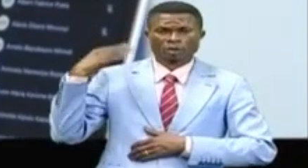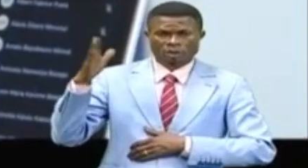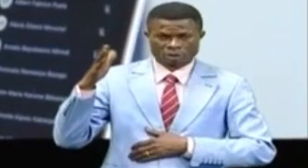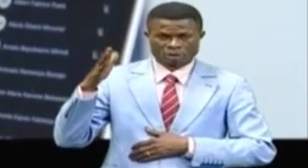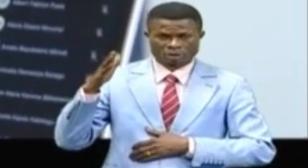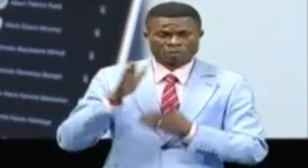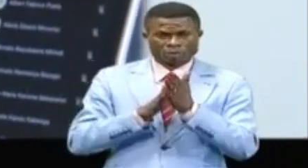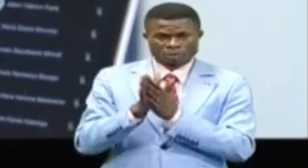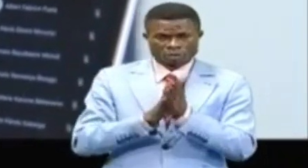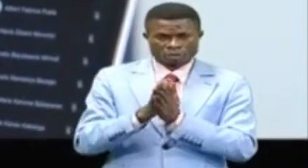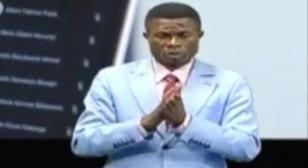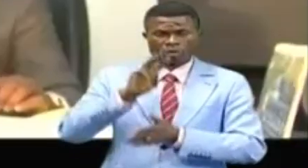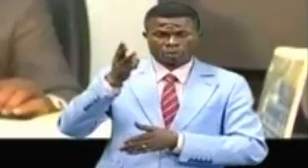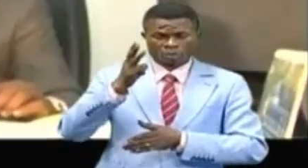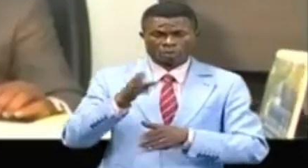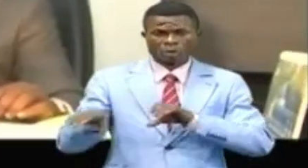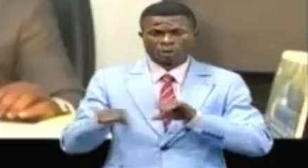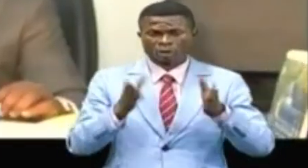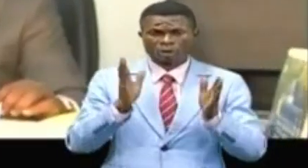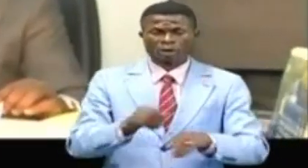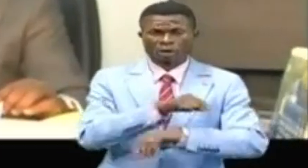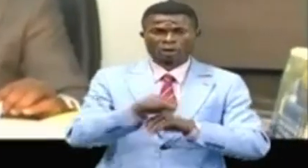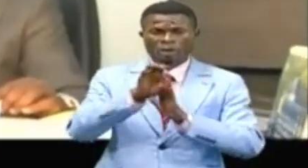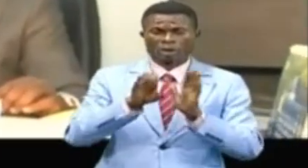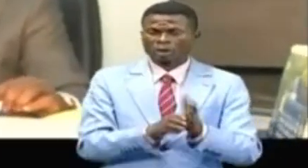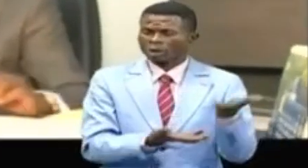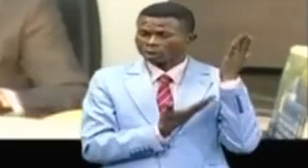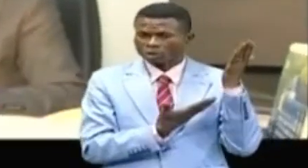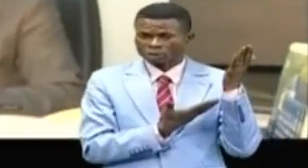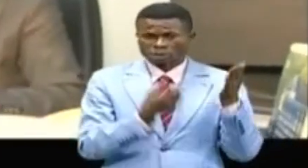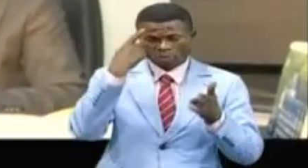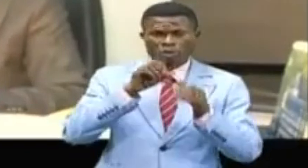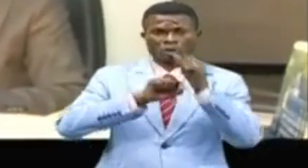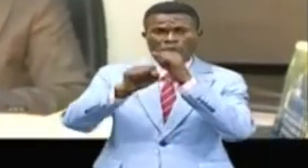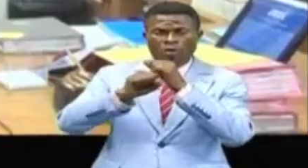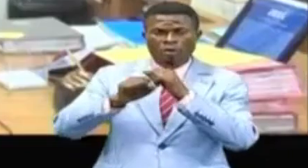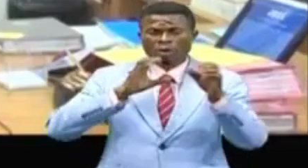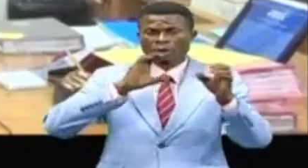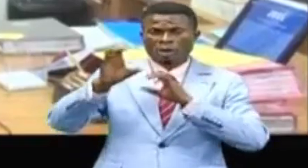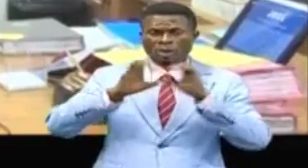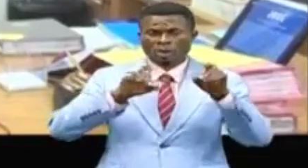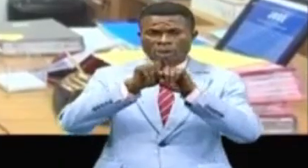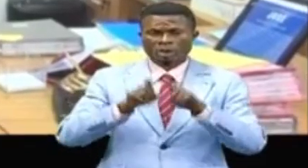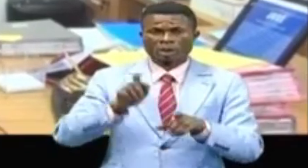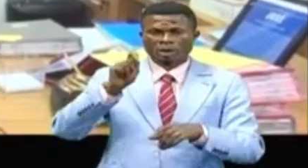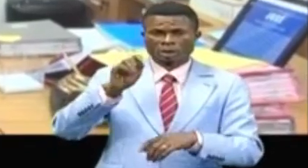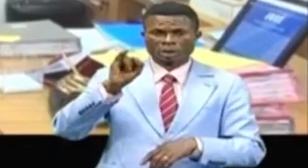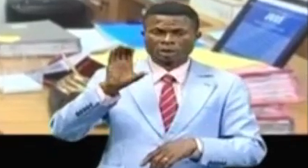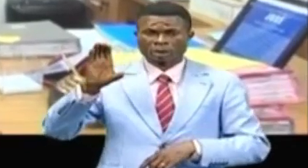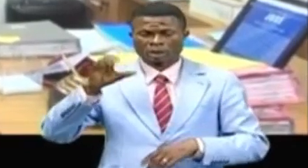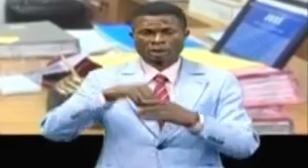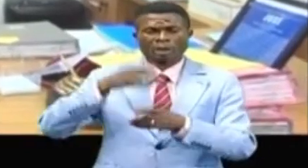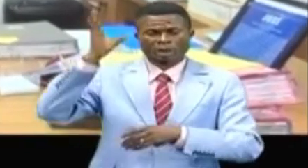qui constitue le troisième acteur institutionnel majeur pour promouvoir les télécoms et les TIC dans les milieux ruraux